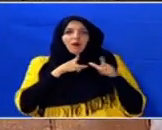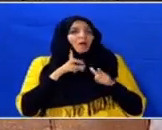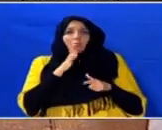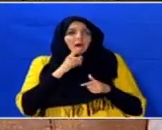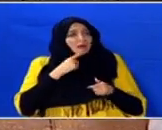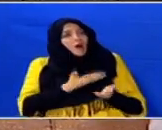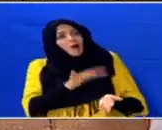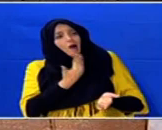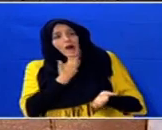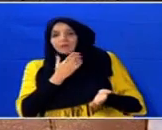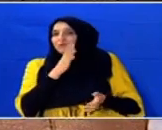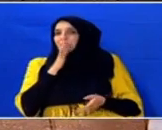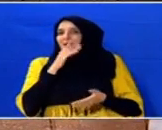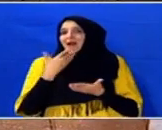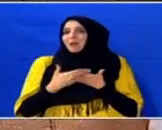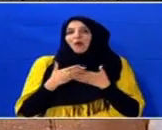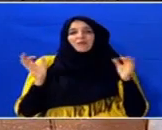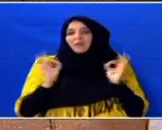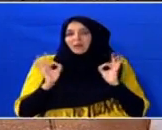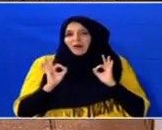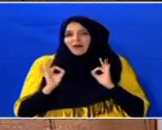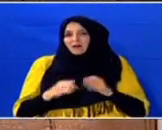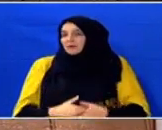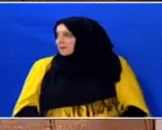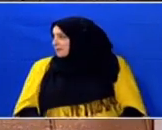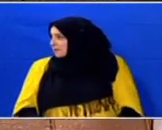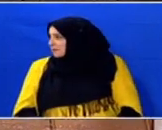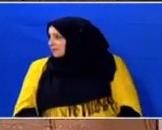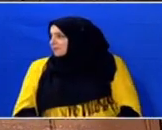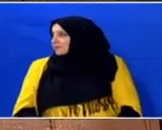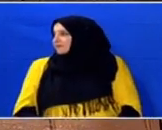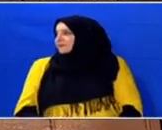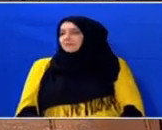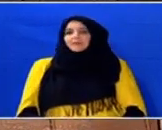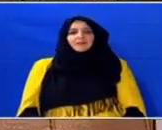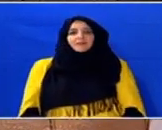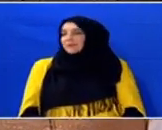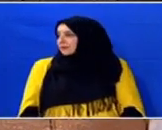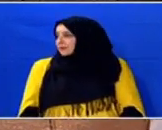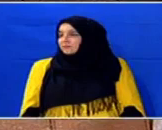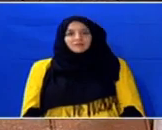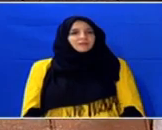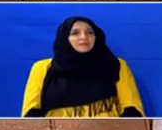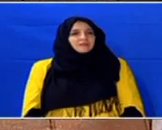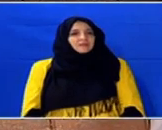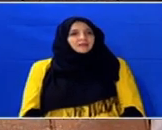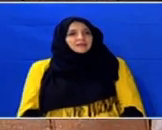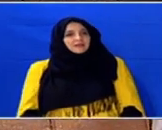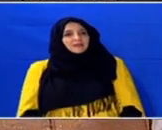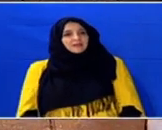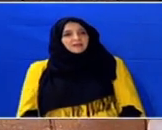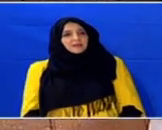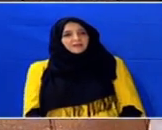ذمتك بهذا المبلغ بهذا البدل. الذي يدعي مثلا تعويضا في